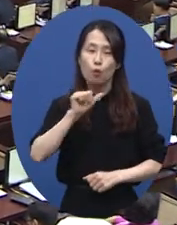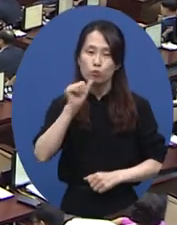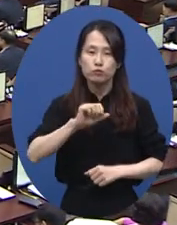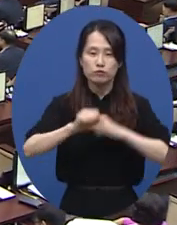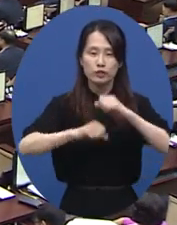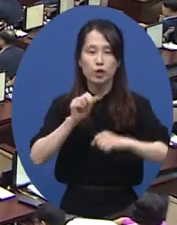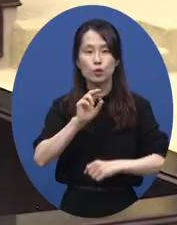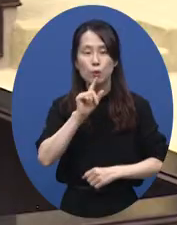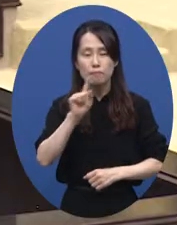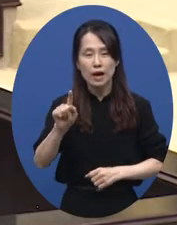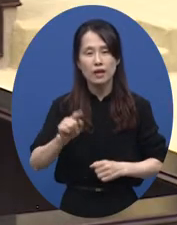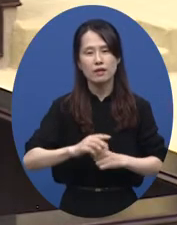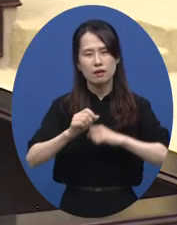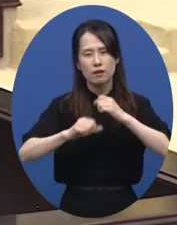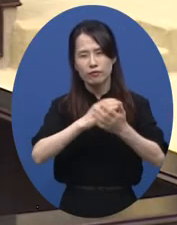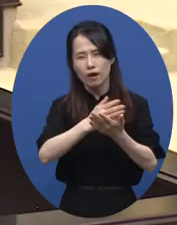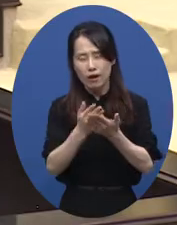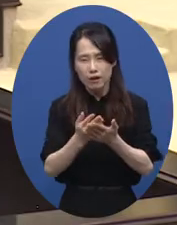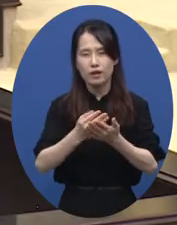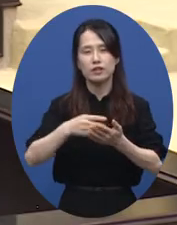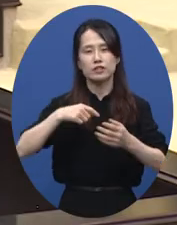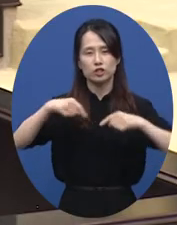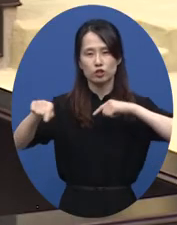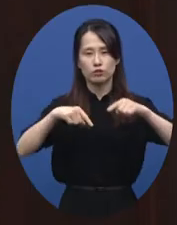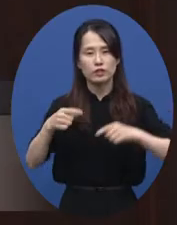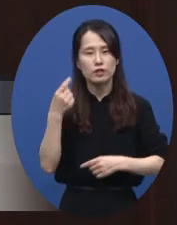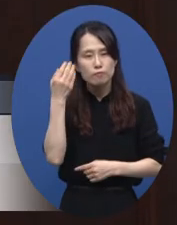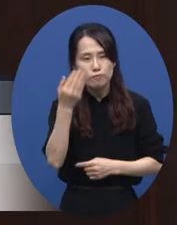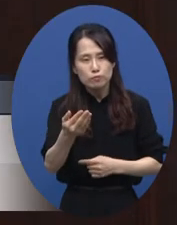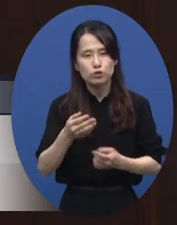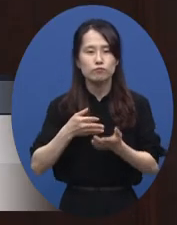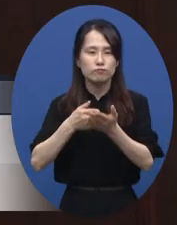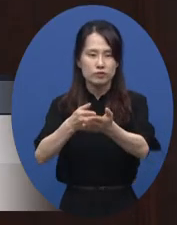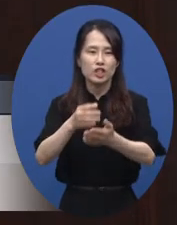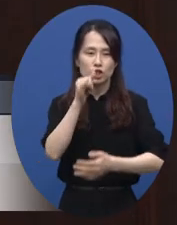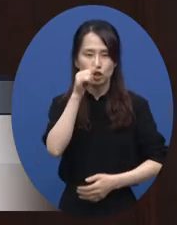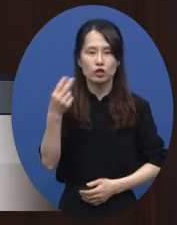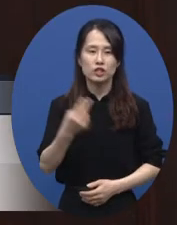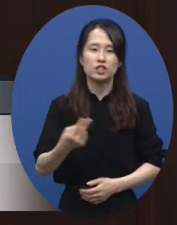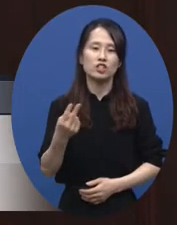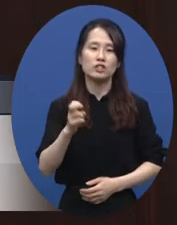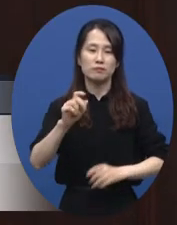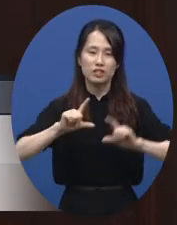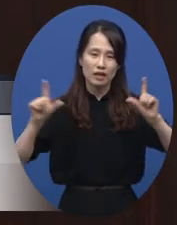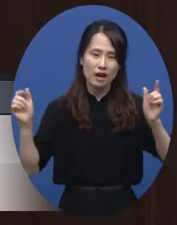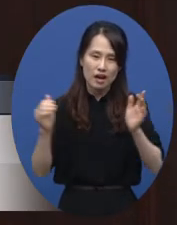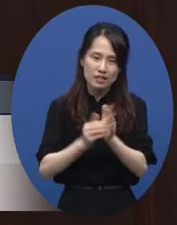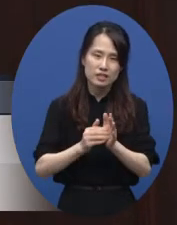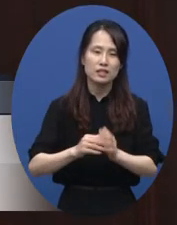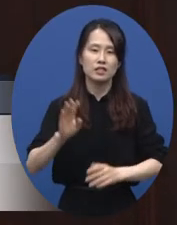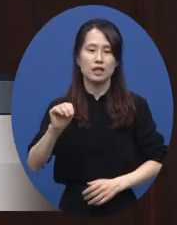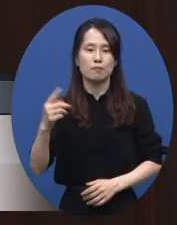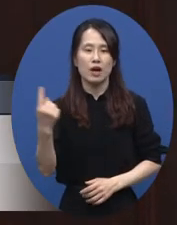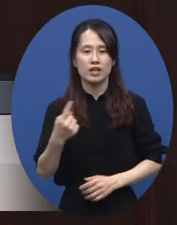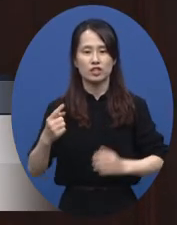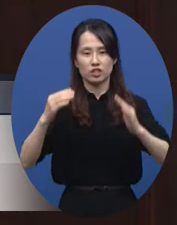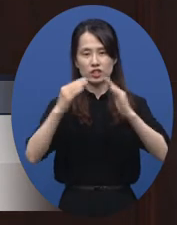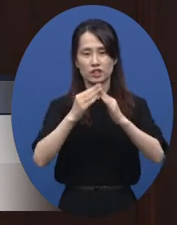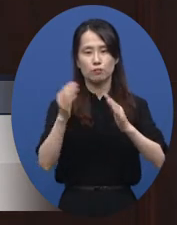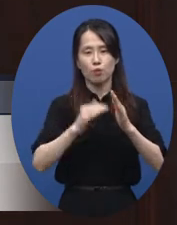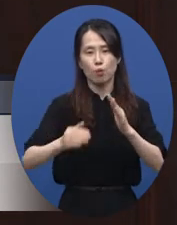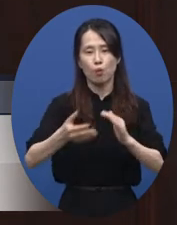에선 다양한 분야의 정책 이제 안 됐습니다 2021년까지 기존 1 사망 1초에